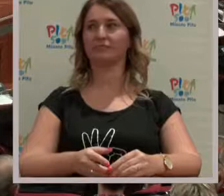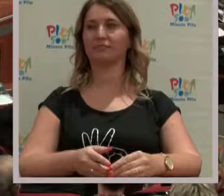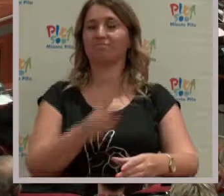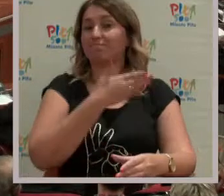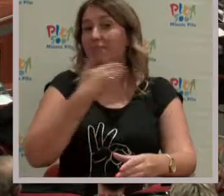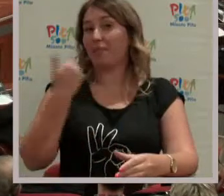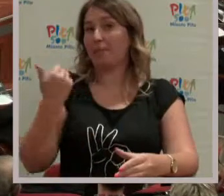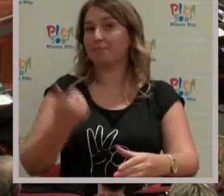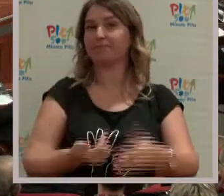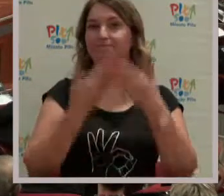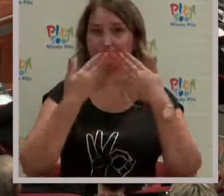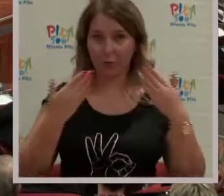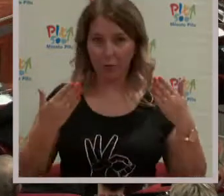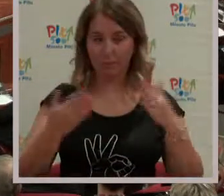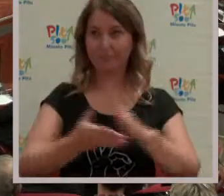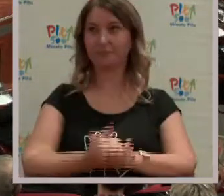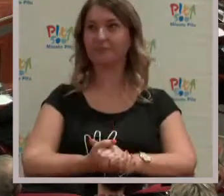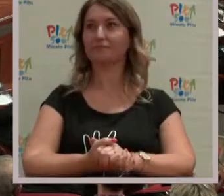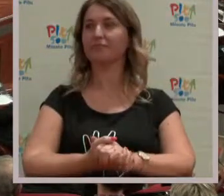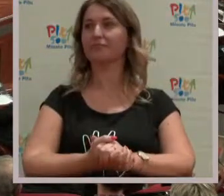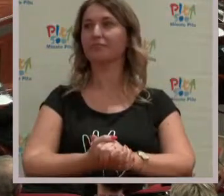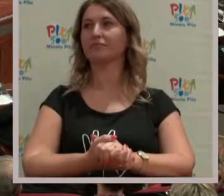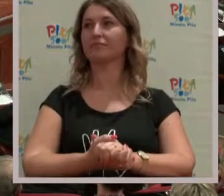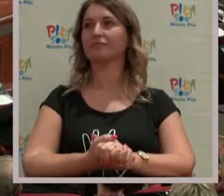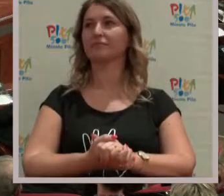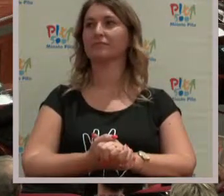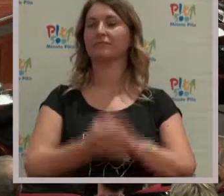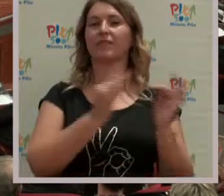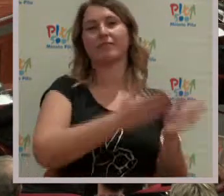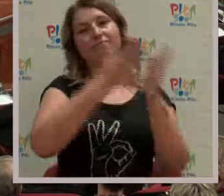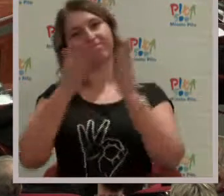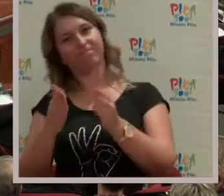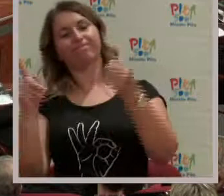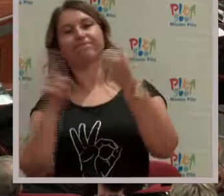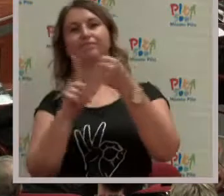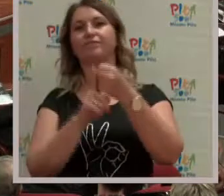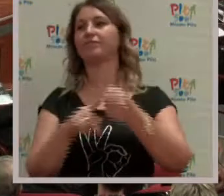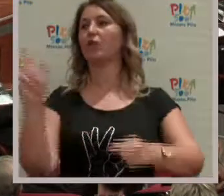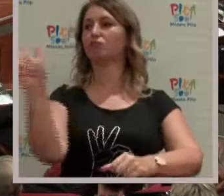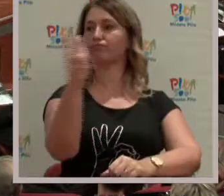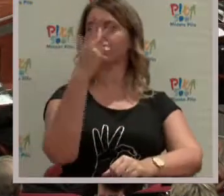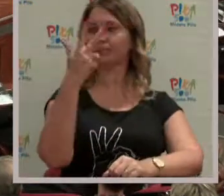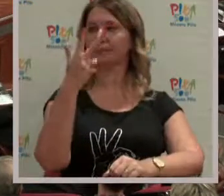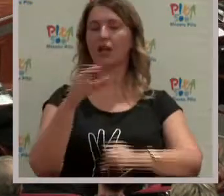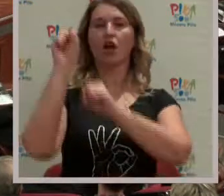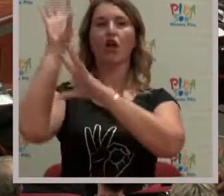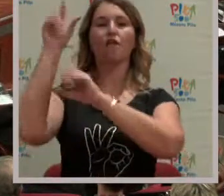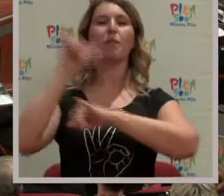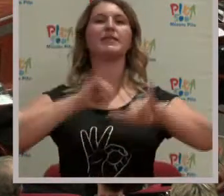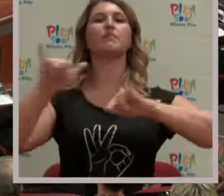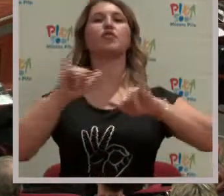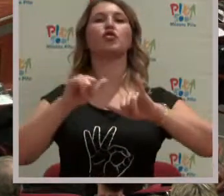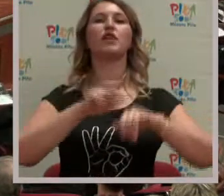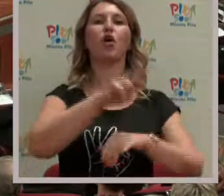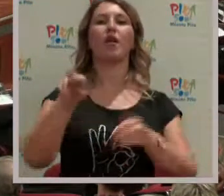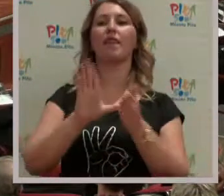Nie widzę. Dziękuję państwu bardzo. Możemy przystąpić do omawiania kolejnego punktu porządku. Obrat. to punkt trzeci. Informacja Przewodniczącego Rady